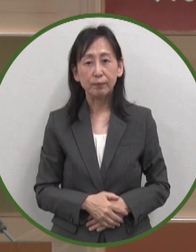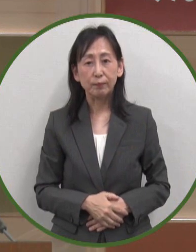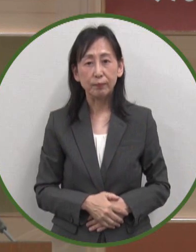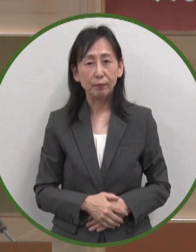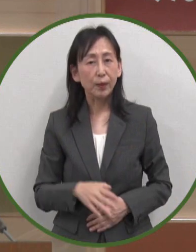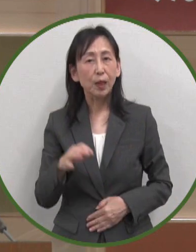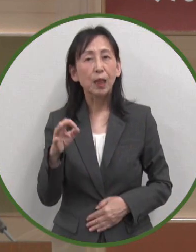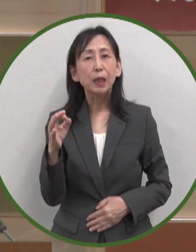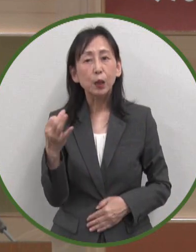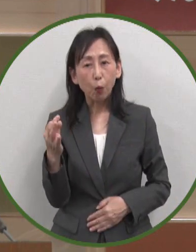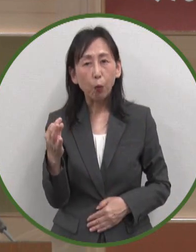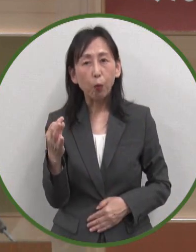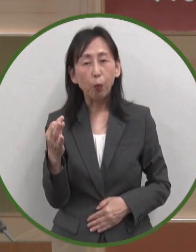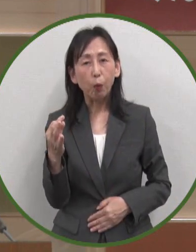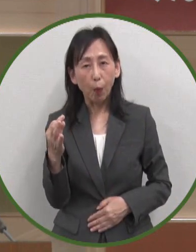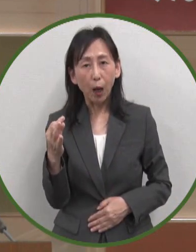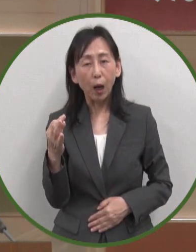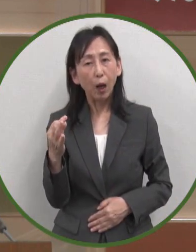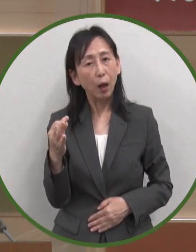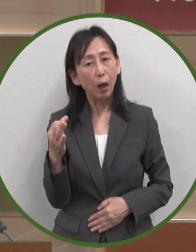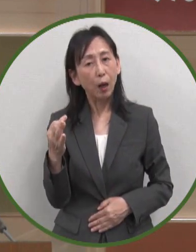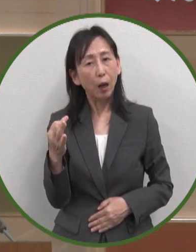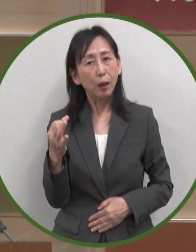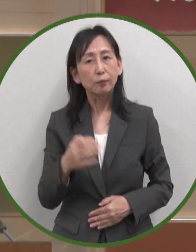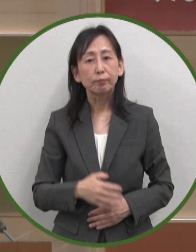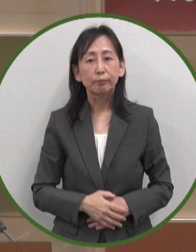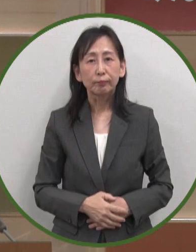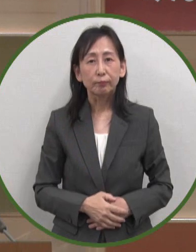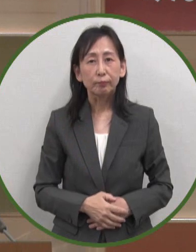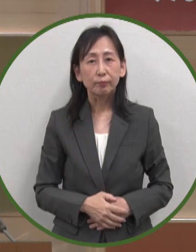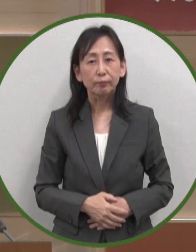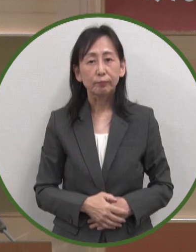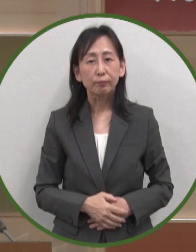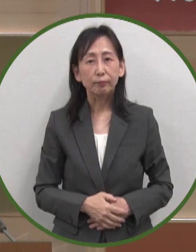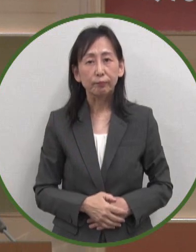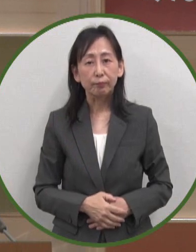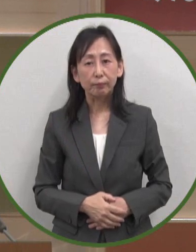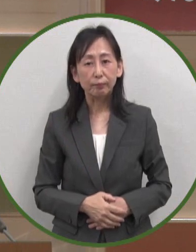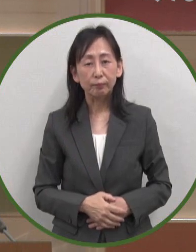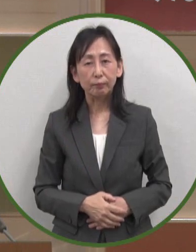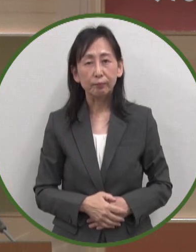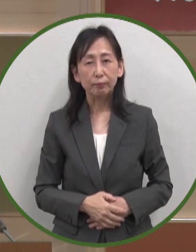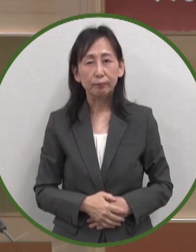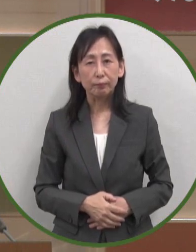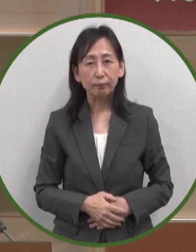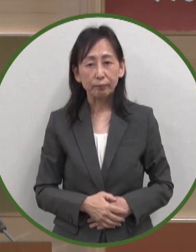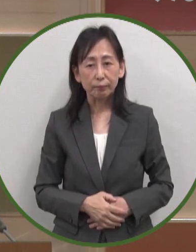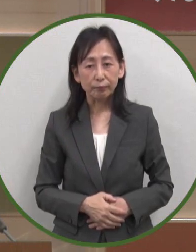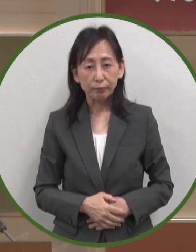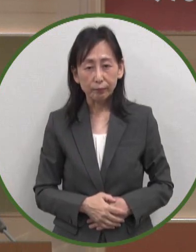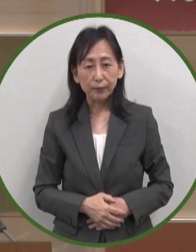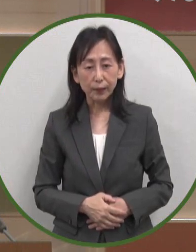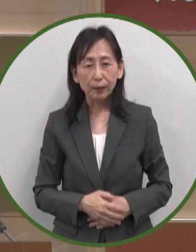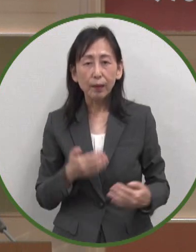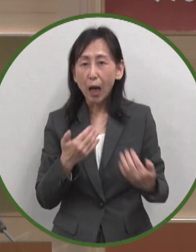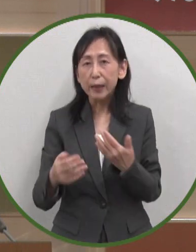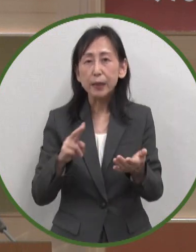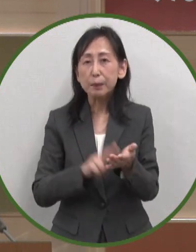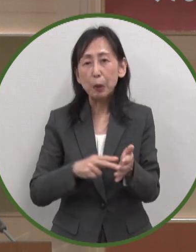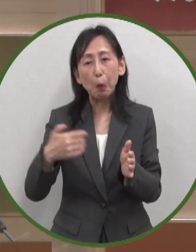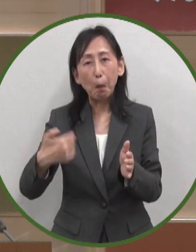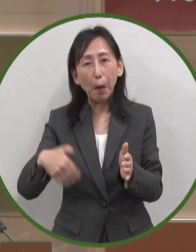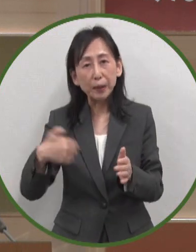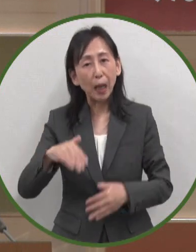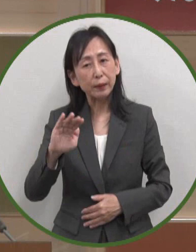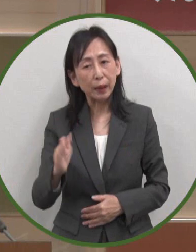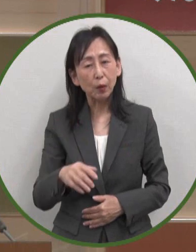費用的なところですが、これもちょっと最終的に、まあ、まだちょっと固まってない部分もありますけれども、ま